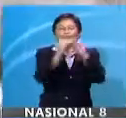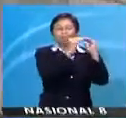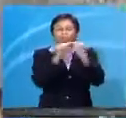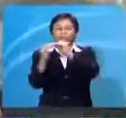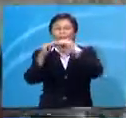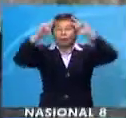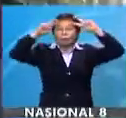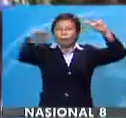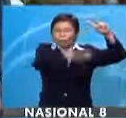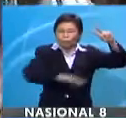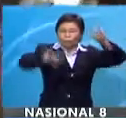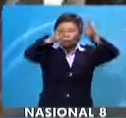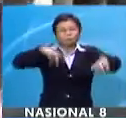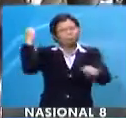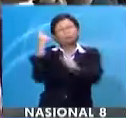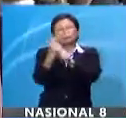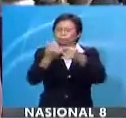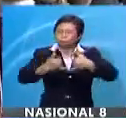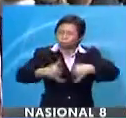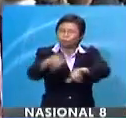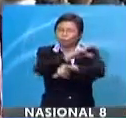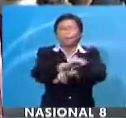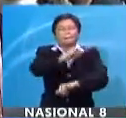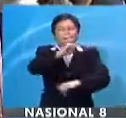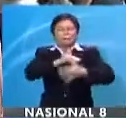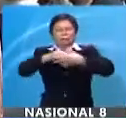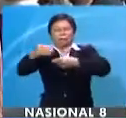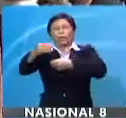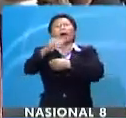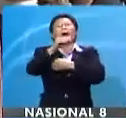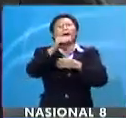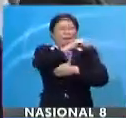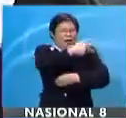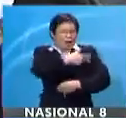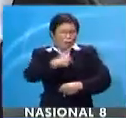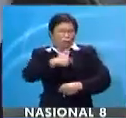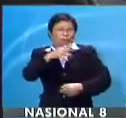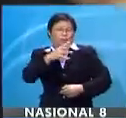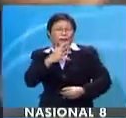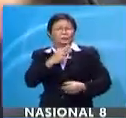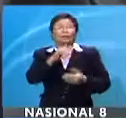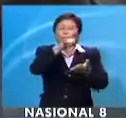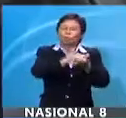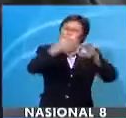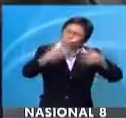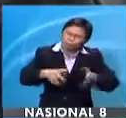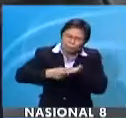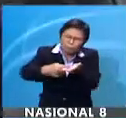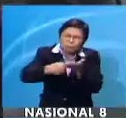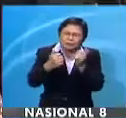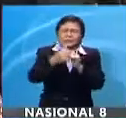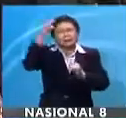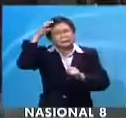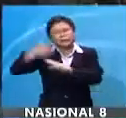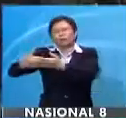dan keamanan di rantau ASEAN dikekalkan. Dan menurut Menteri Luarnya Retno LD Masudi, perkara berkenaan telah pun dibincangkan dengan